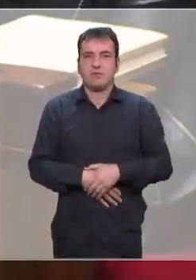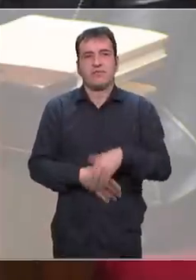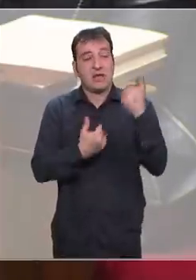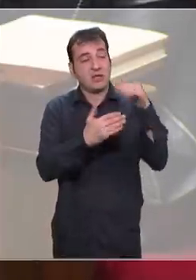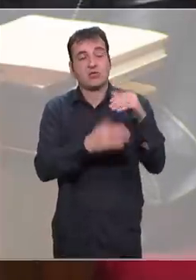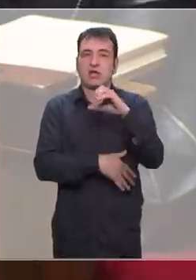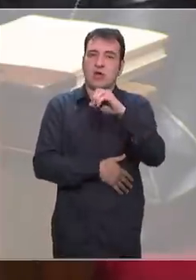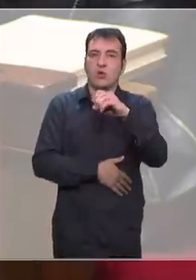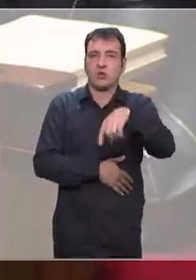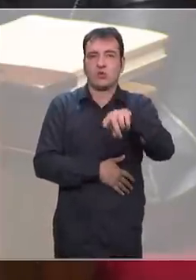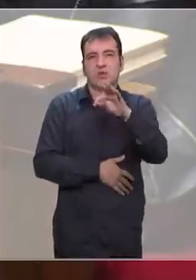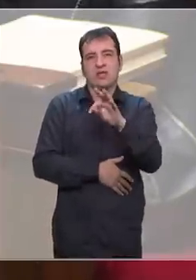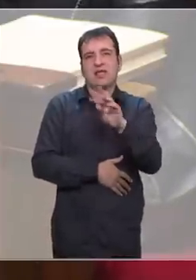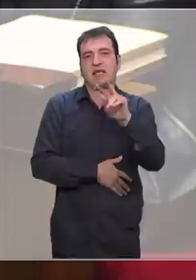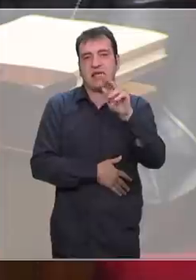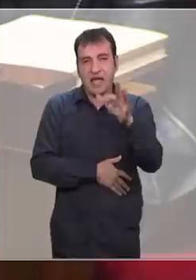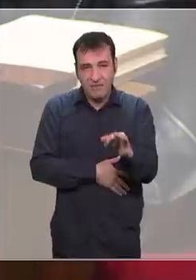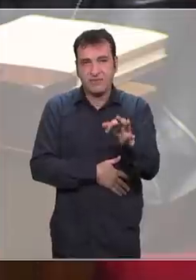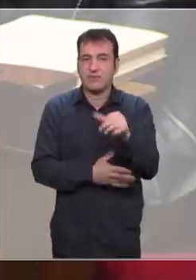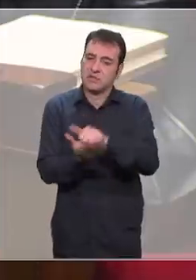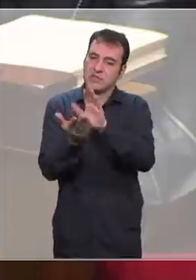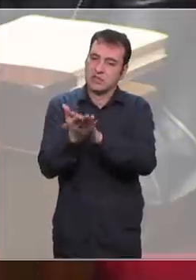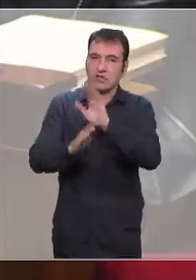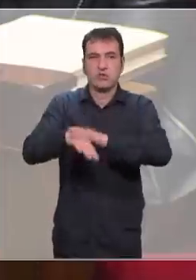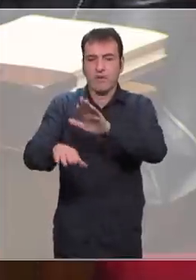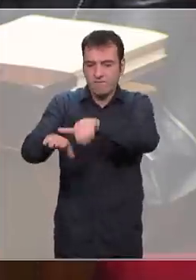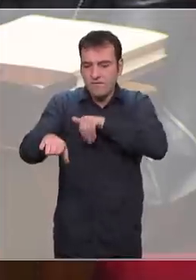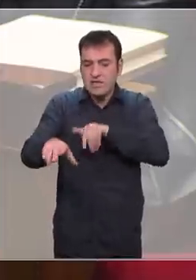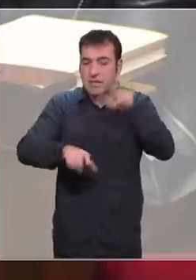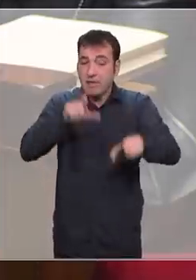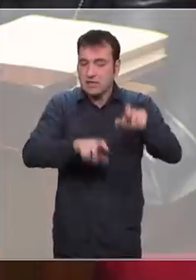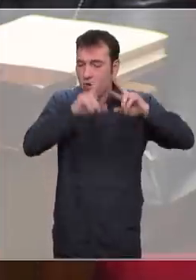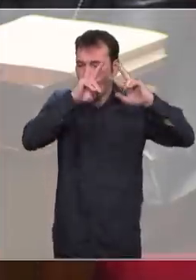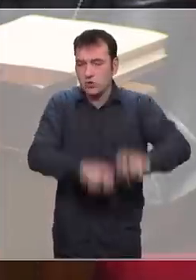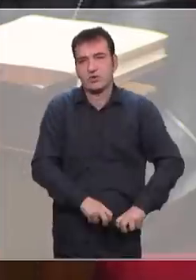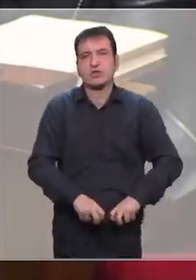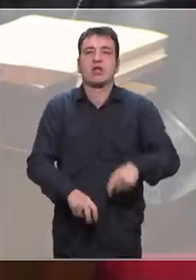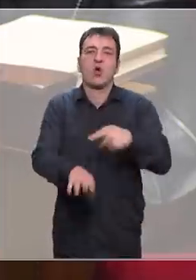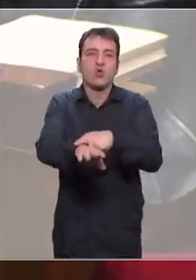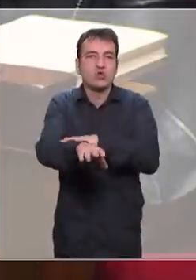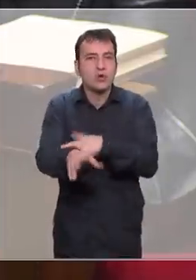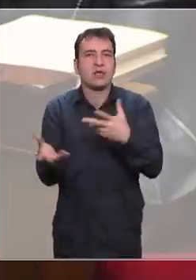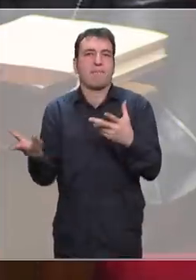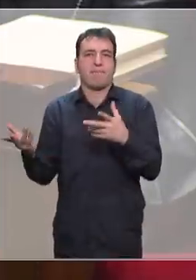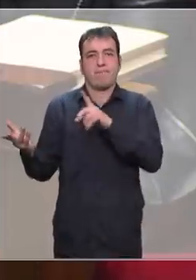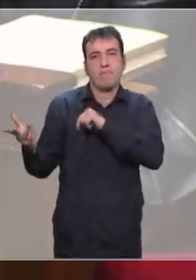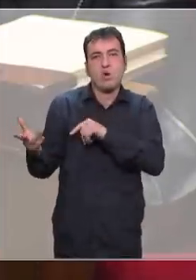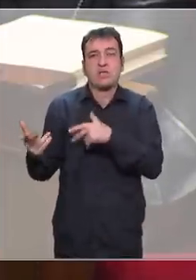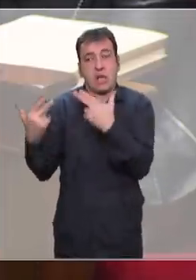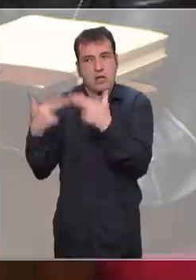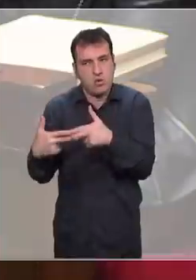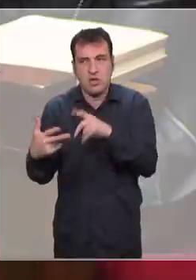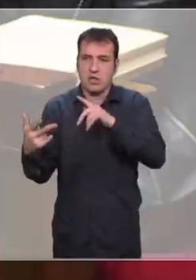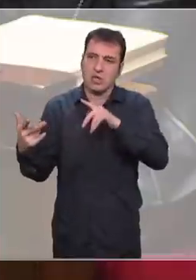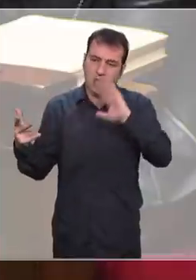fichier des personnes recherchées, policiers, aux gendarmes, aux douaniers, de connaître immédiatement la situation administrative